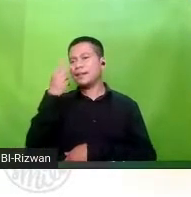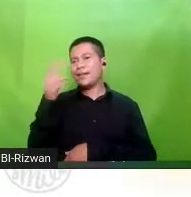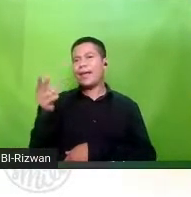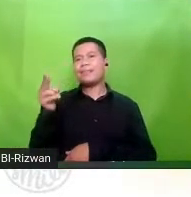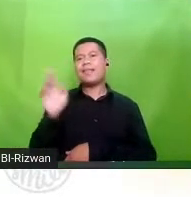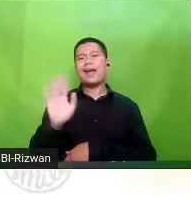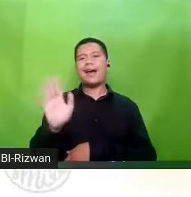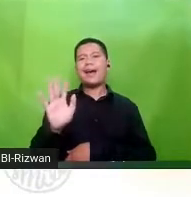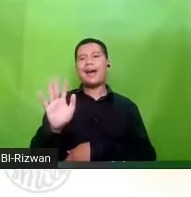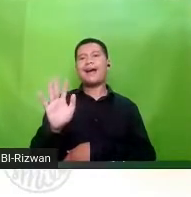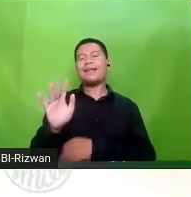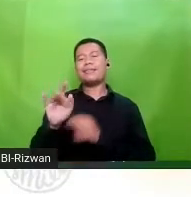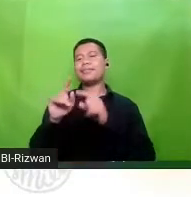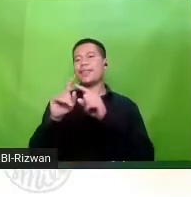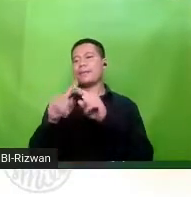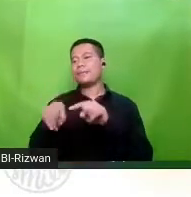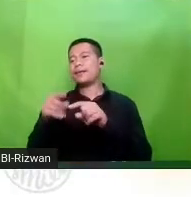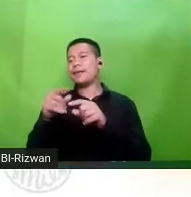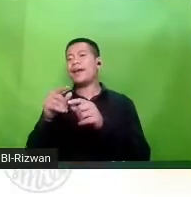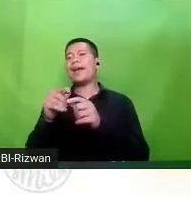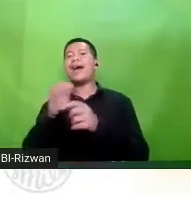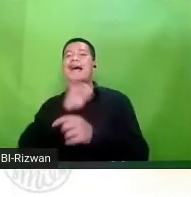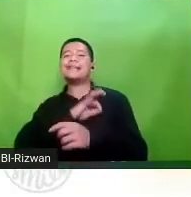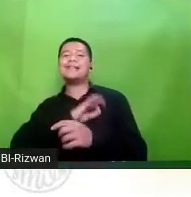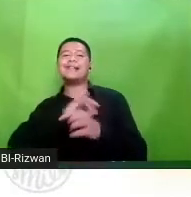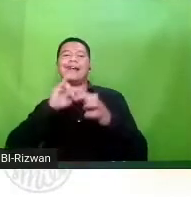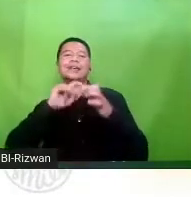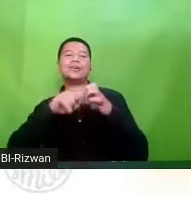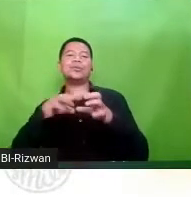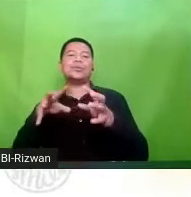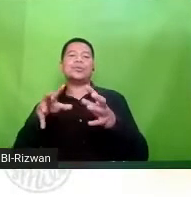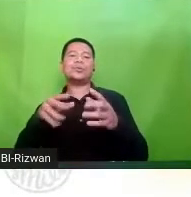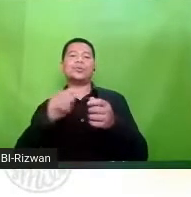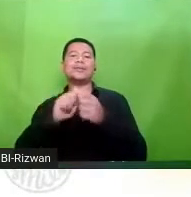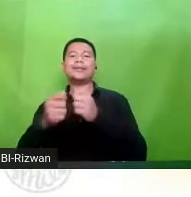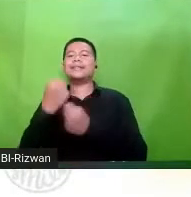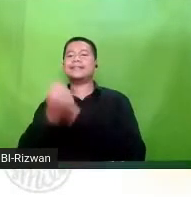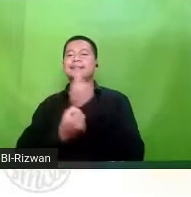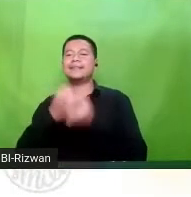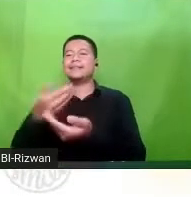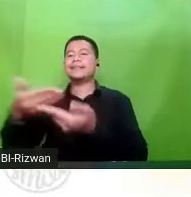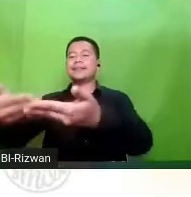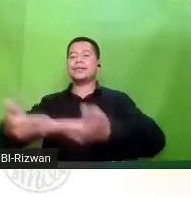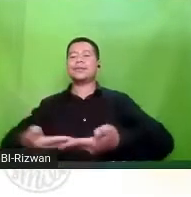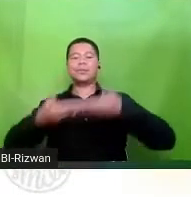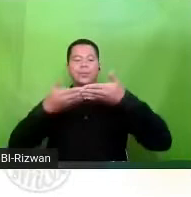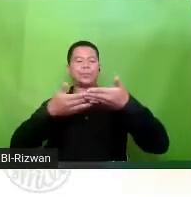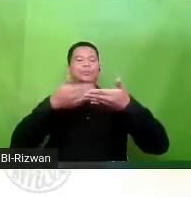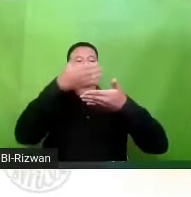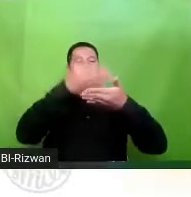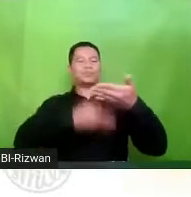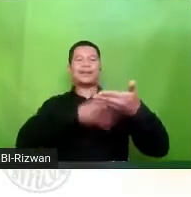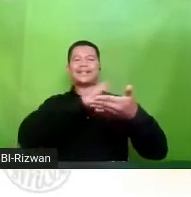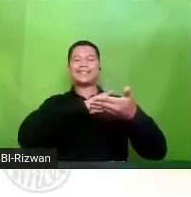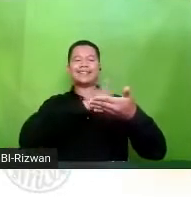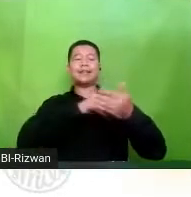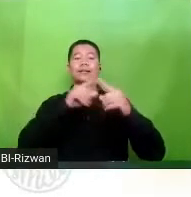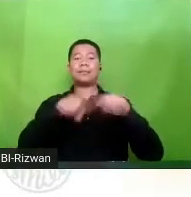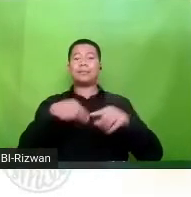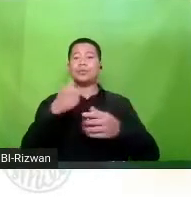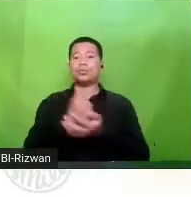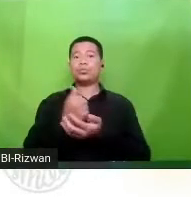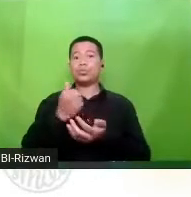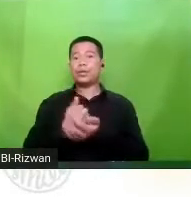hanya hasil IQ yang didapat dari tes yang kita kerjakan. Tapi sesungguhnya bisa